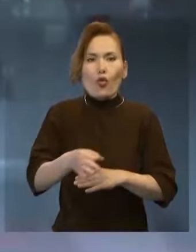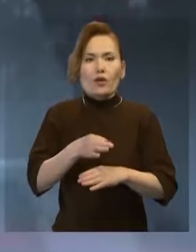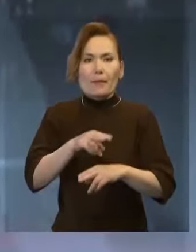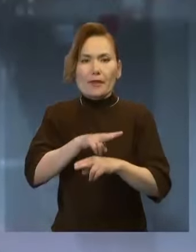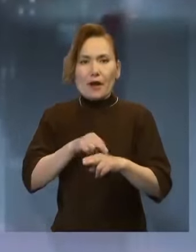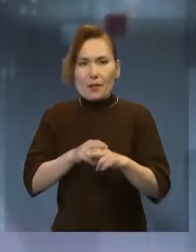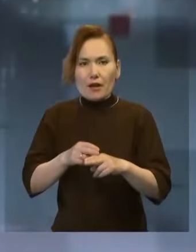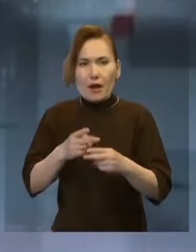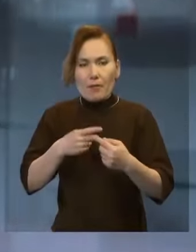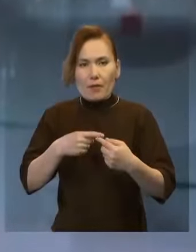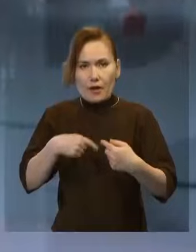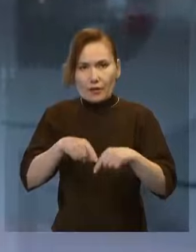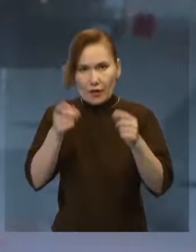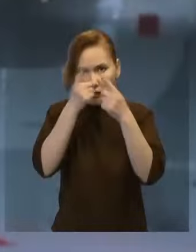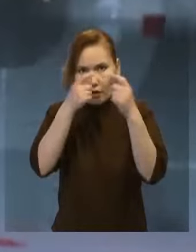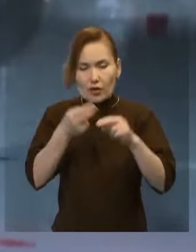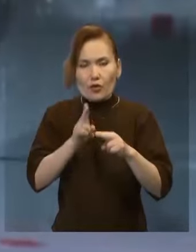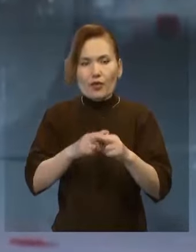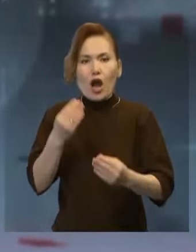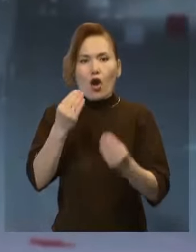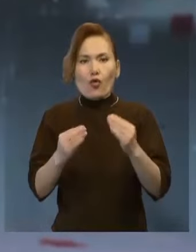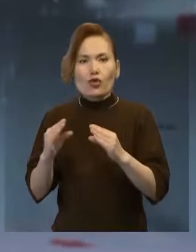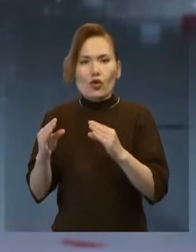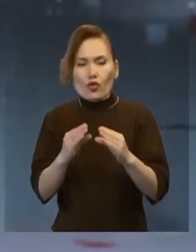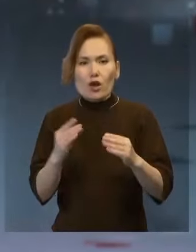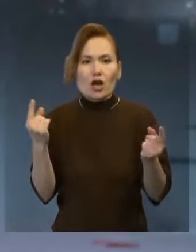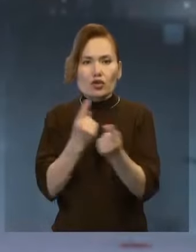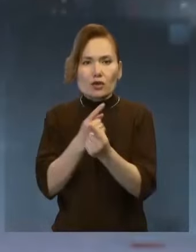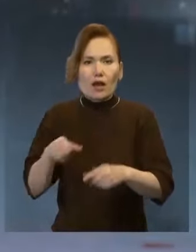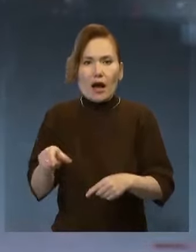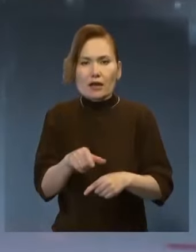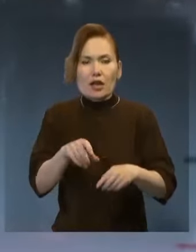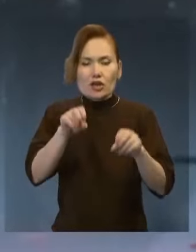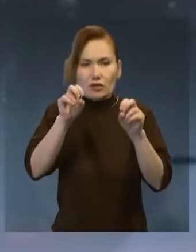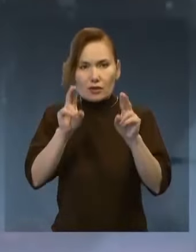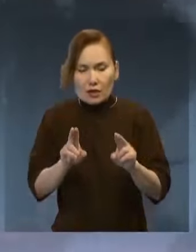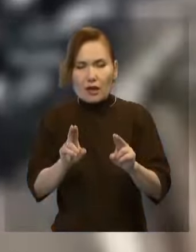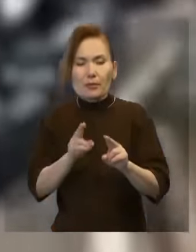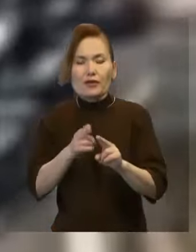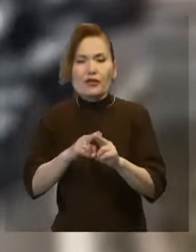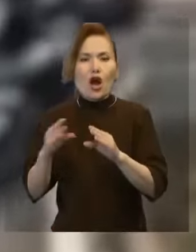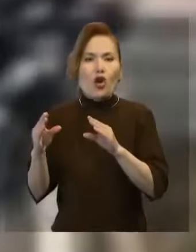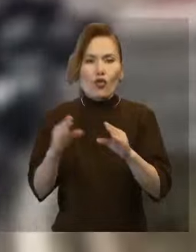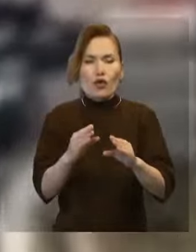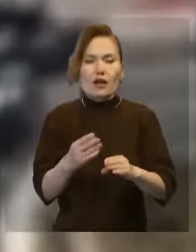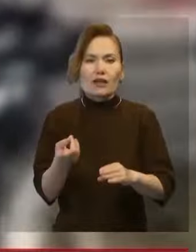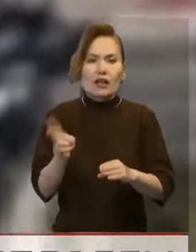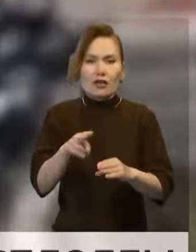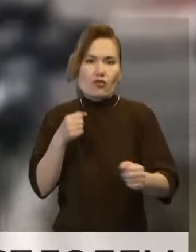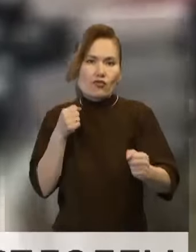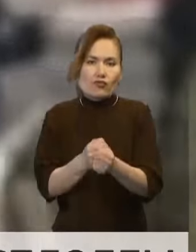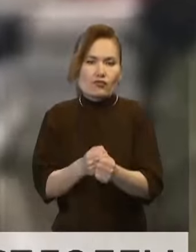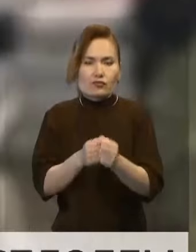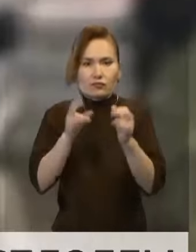полиция департаменті мамандарының айтуынша, ойын көлігі жүретін арнайы жолақта бір көлік екіншісін соққан. Алдыңғысын бала басқарып